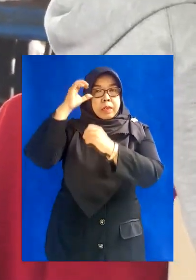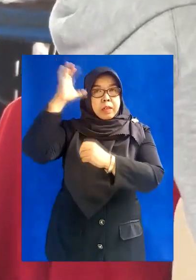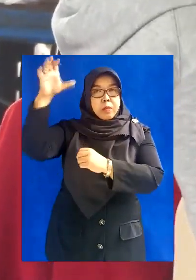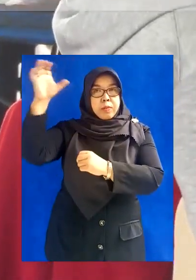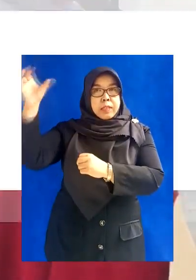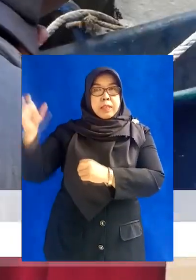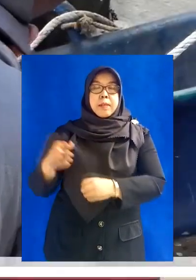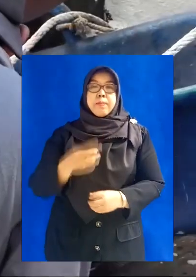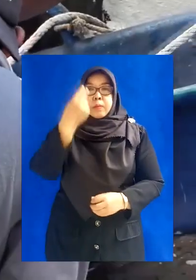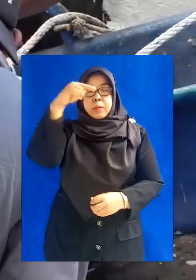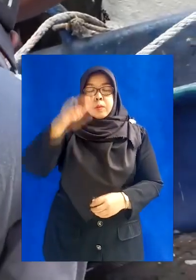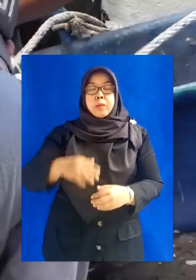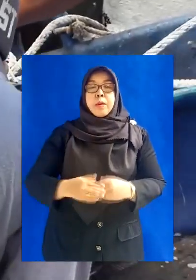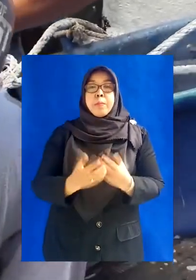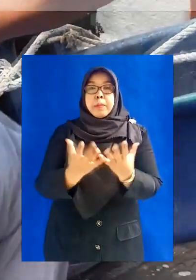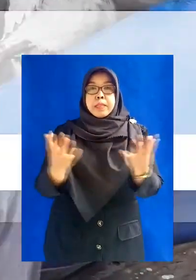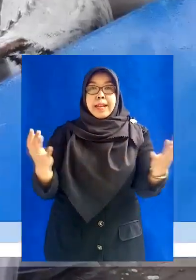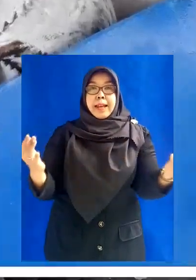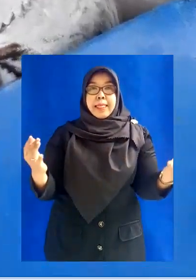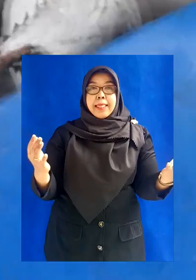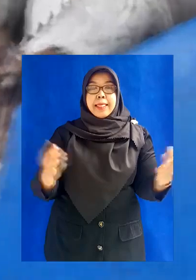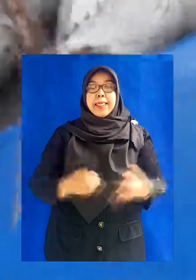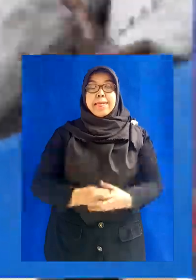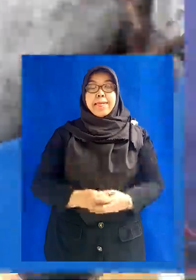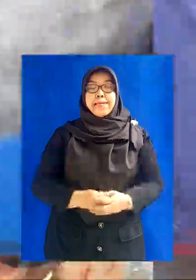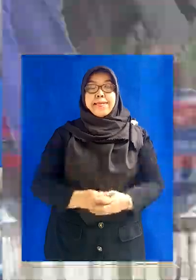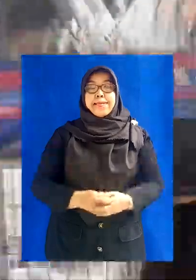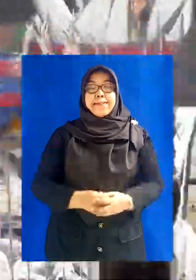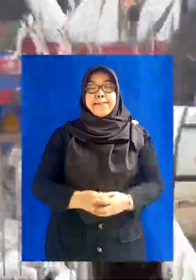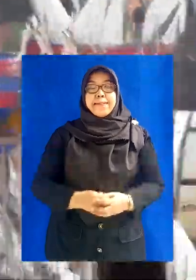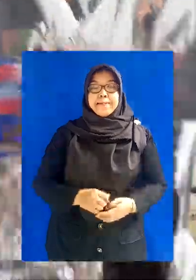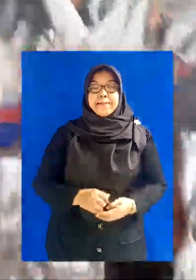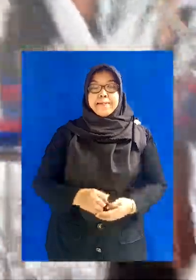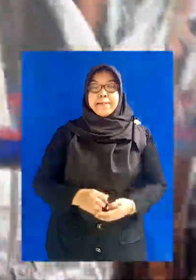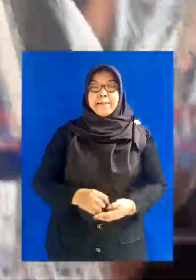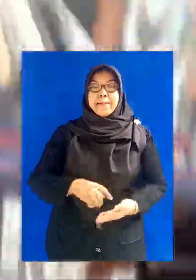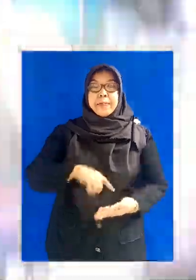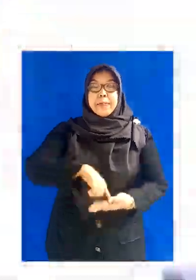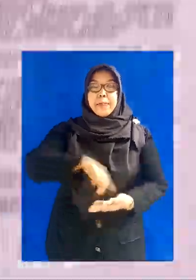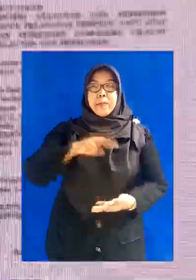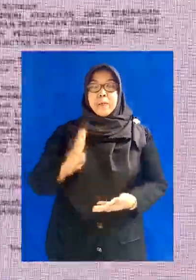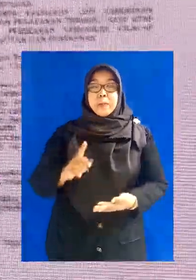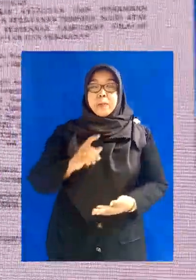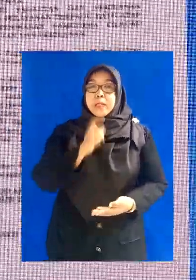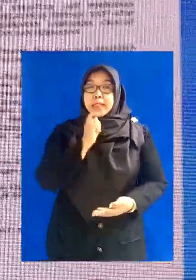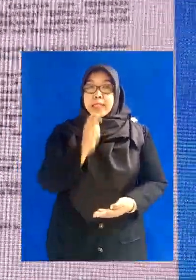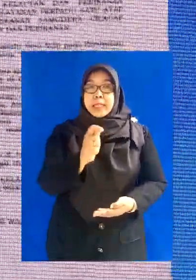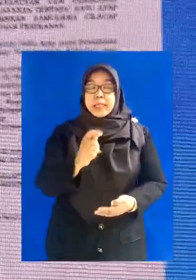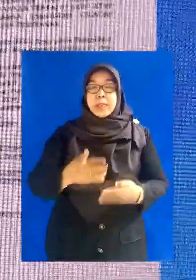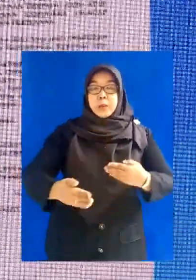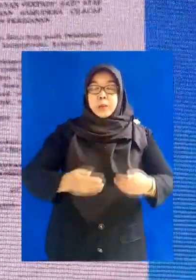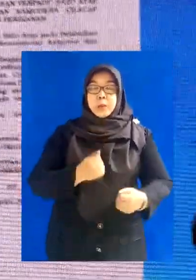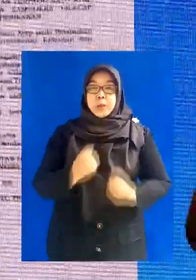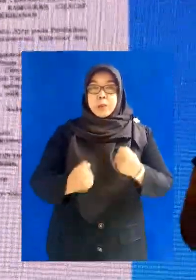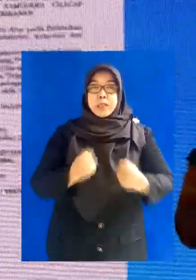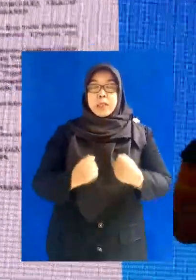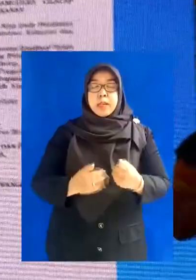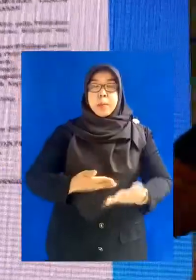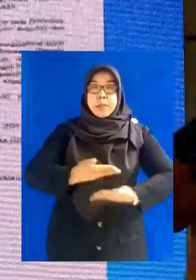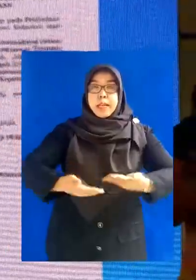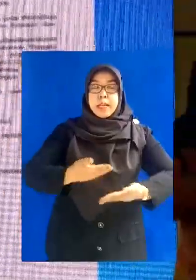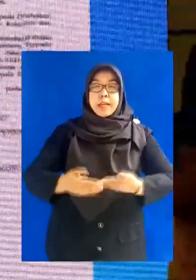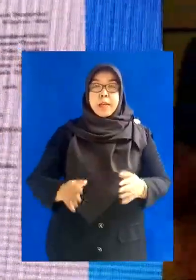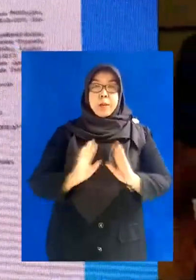dan berinovasi untuk memenuhi kebutuhan masyarakat yang semakin kompleks. Wujud nyata upaya kami dalam menciptakan pelayanan publik